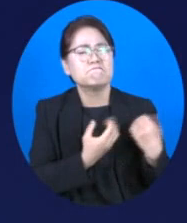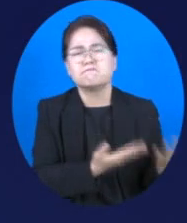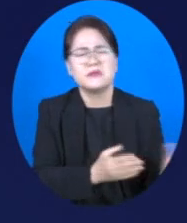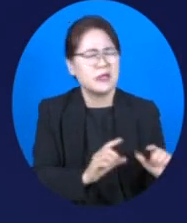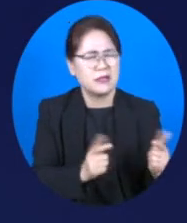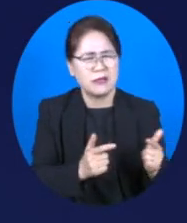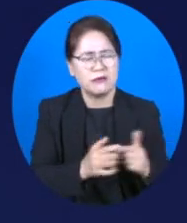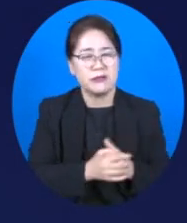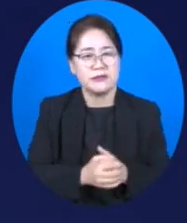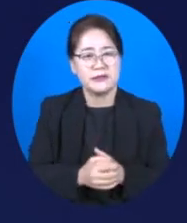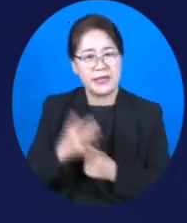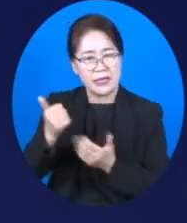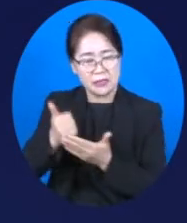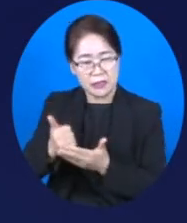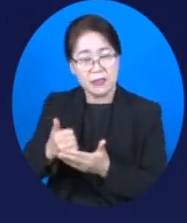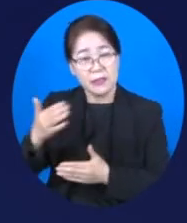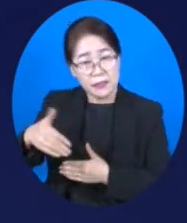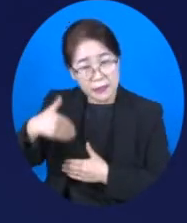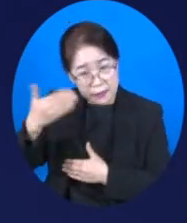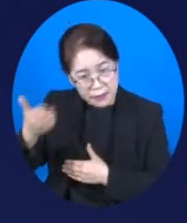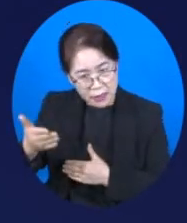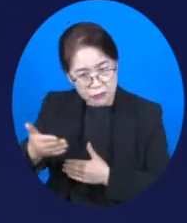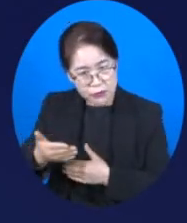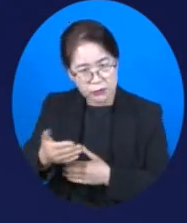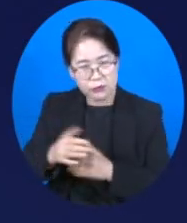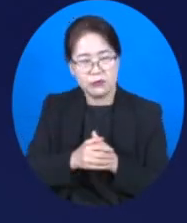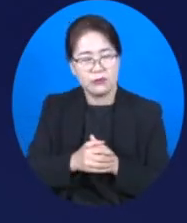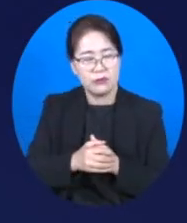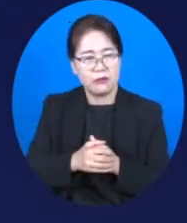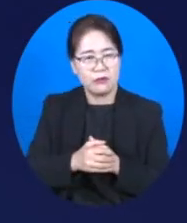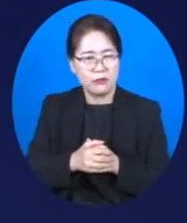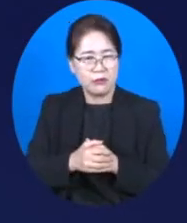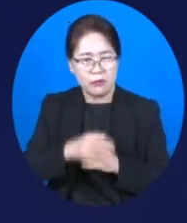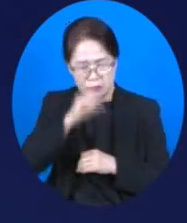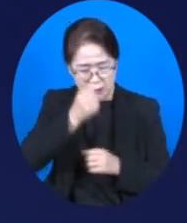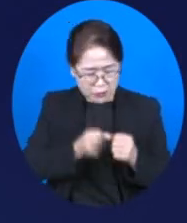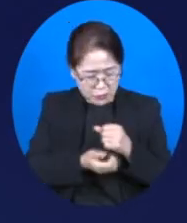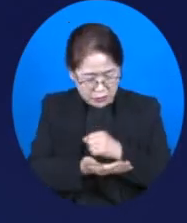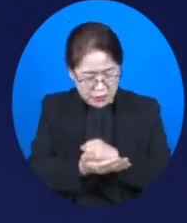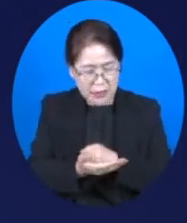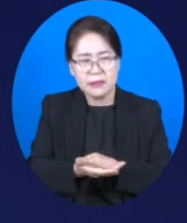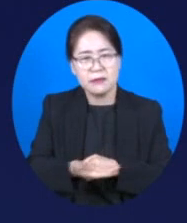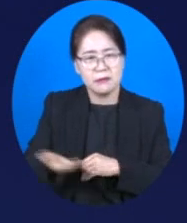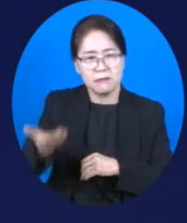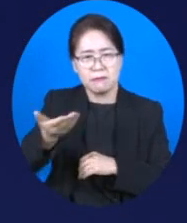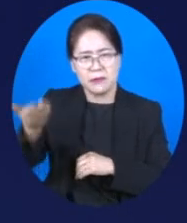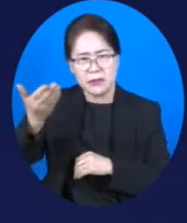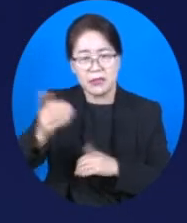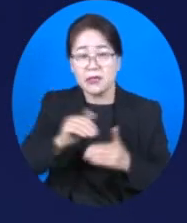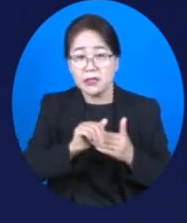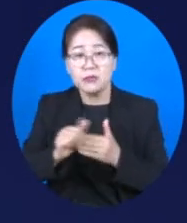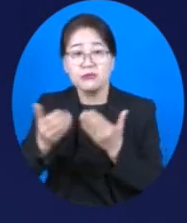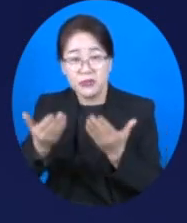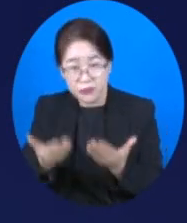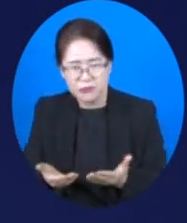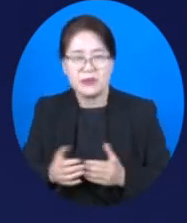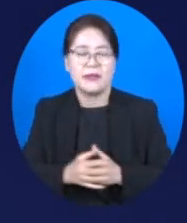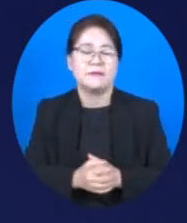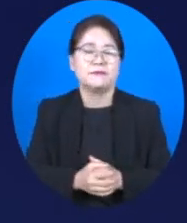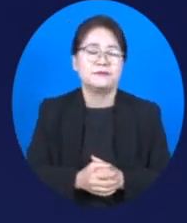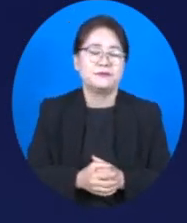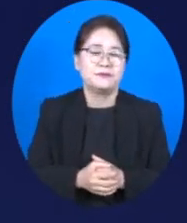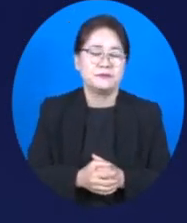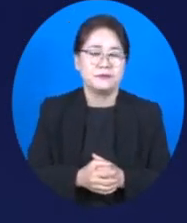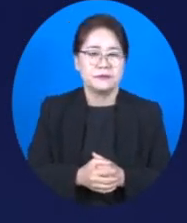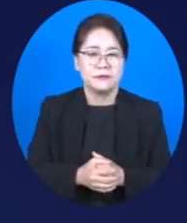않습니다. 하나님 그 다음 단계로 더 선한 영향력 있는 삶의 단계로 여러분들을 인도해 나가신다는 것이죠.